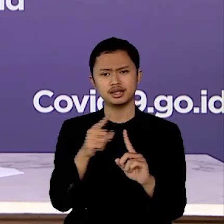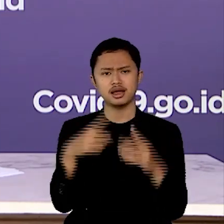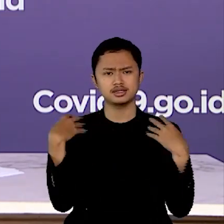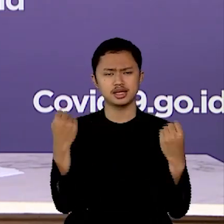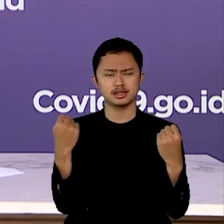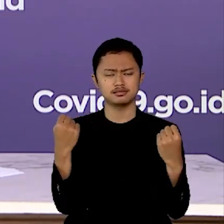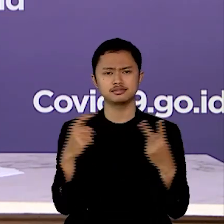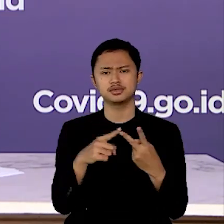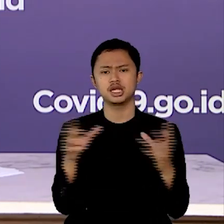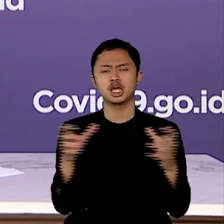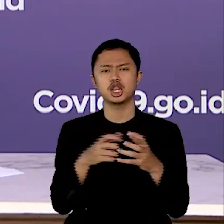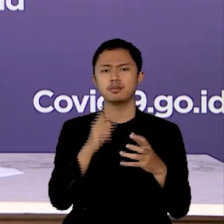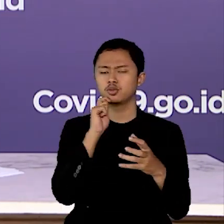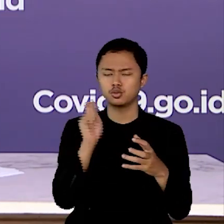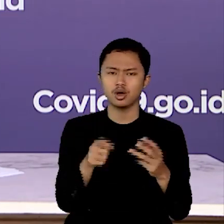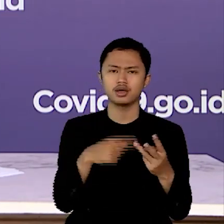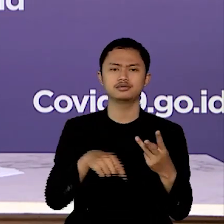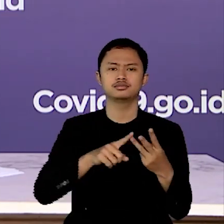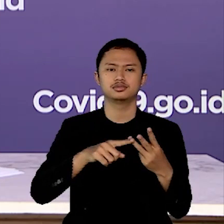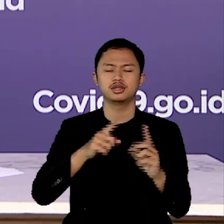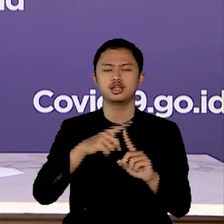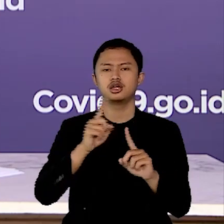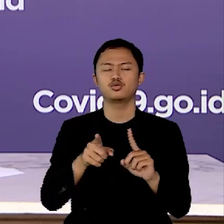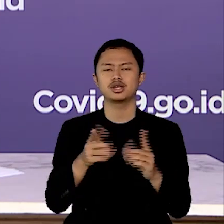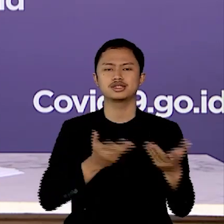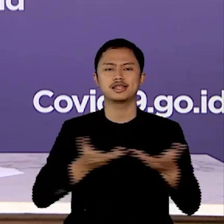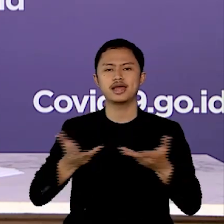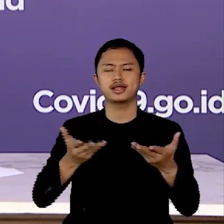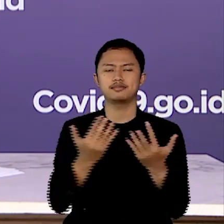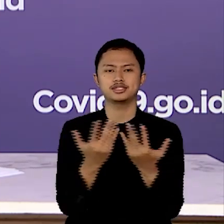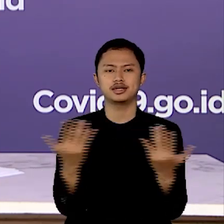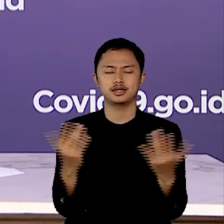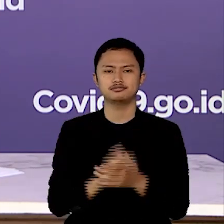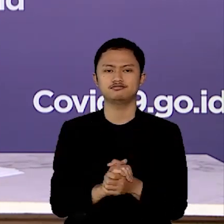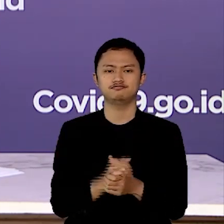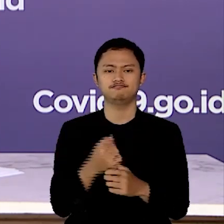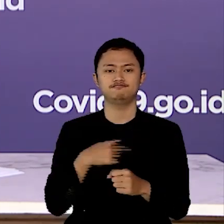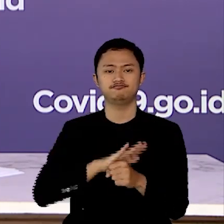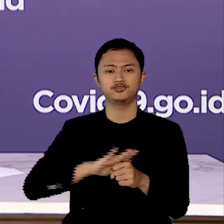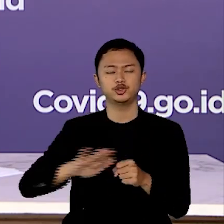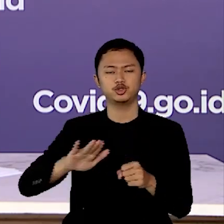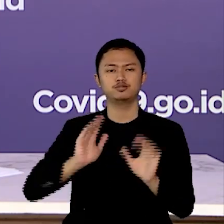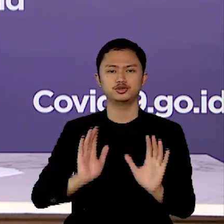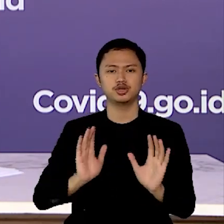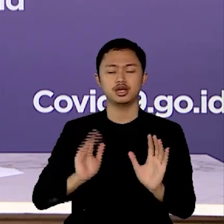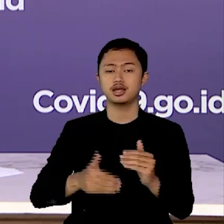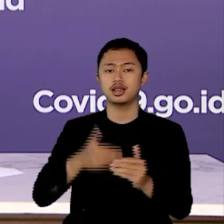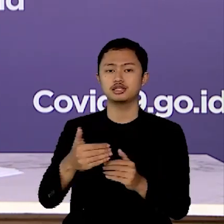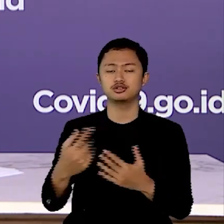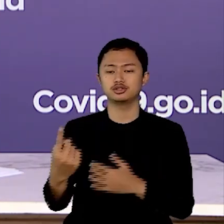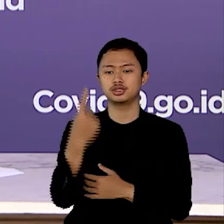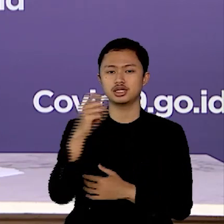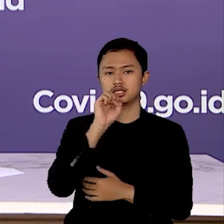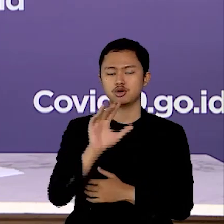kesehatan kelompok lanjut usia dan petugas pelayanan publik sekian sesi paparan Pada hari ini saya